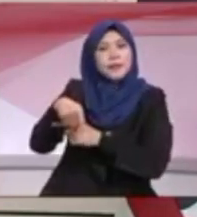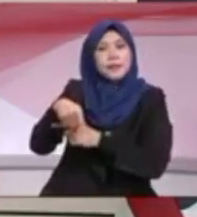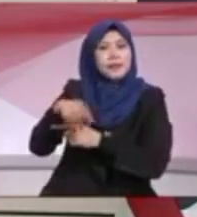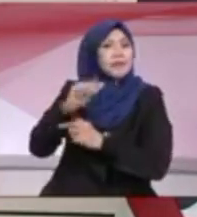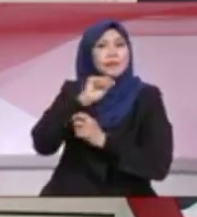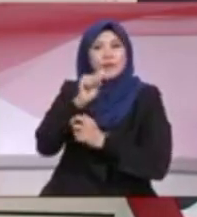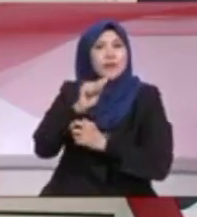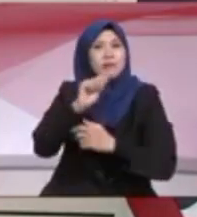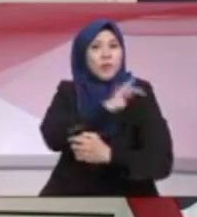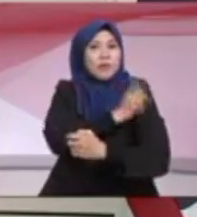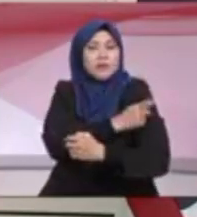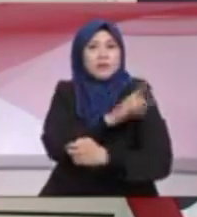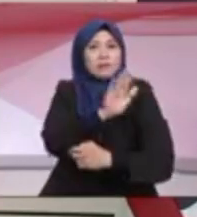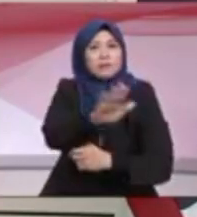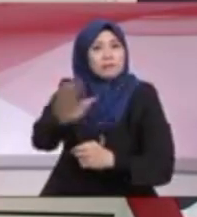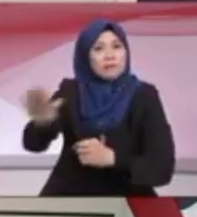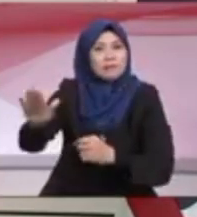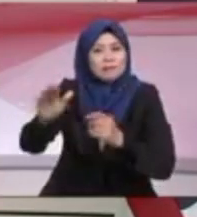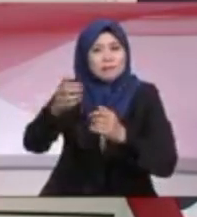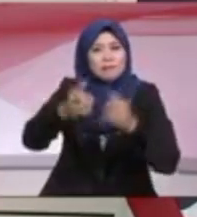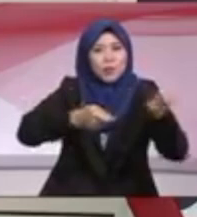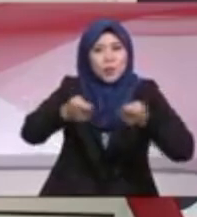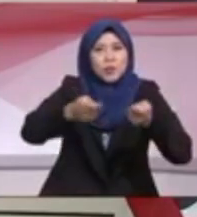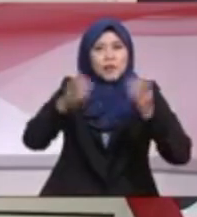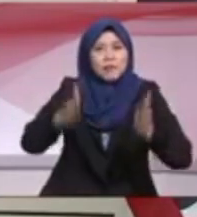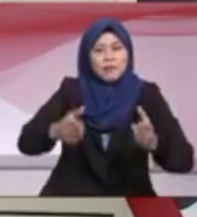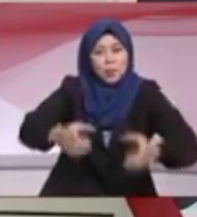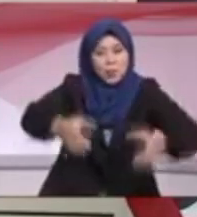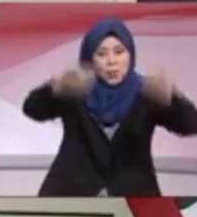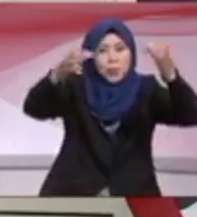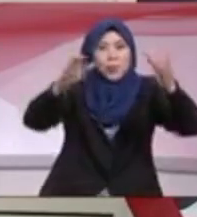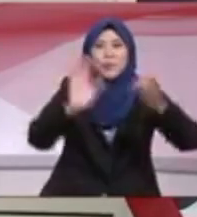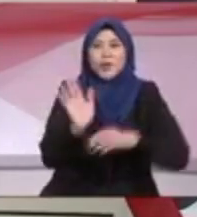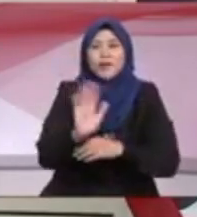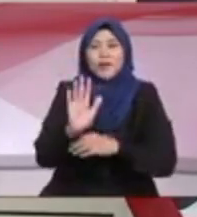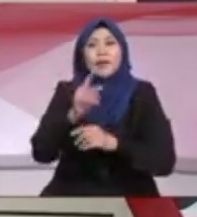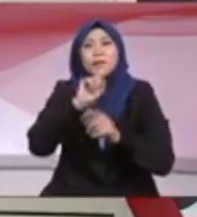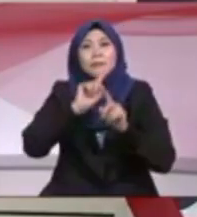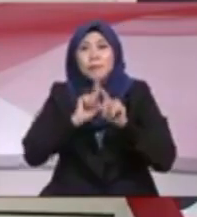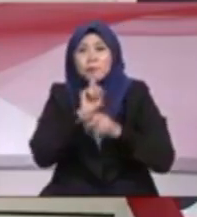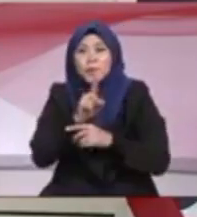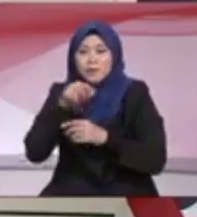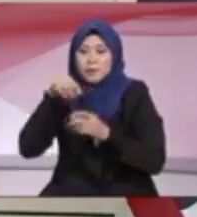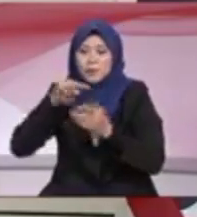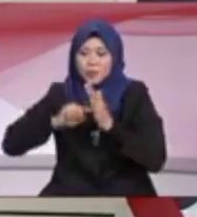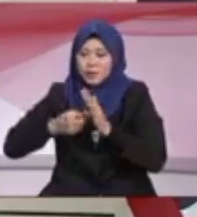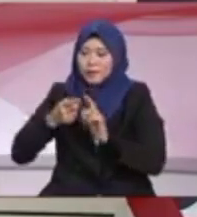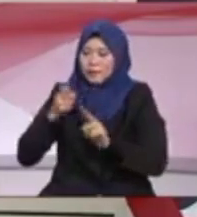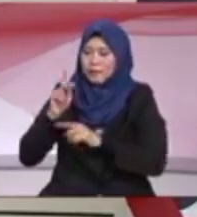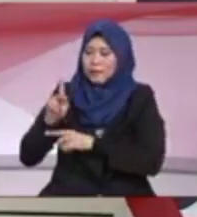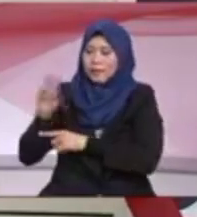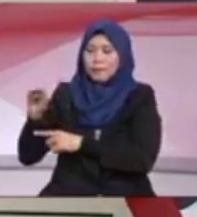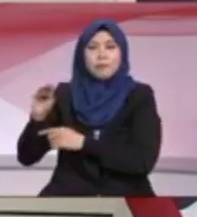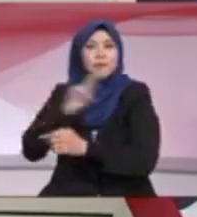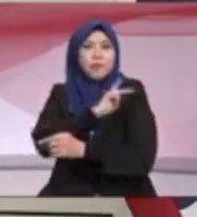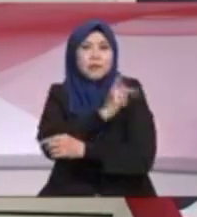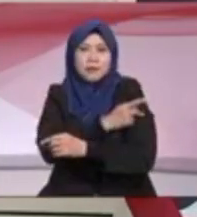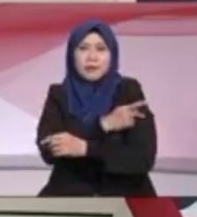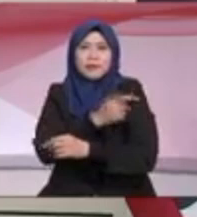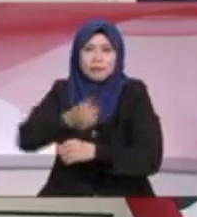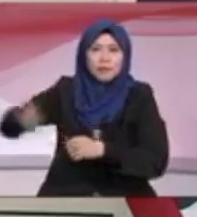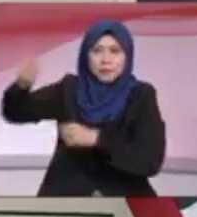di bawah kuasa mereka. Ini di bawah kuasa KKM. Kerana punca kuasanya adalah Akta 342 di bawah KKM.